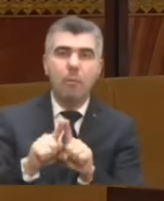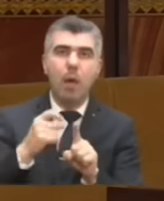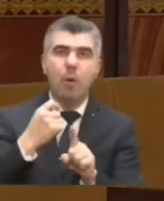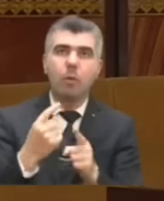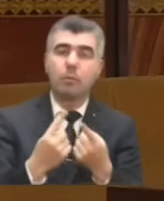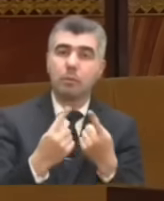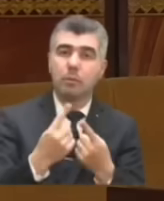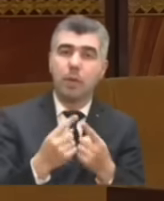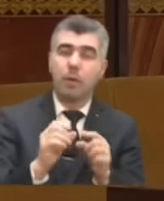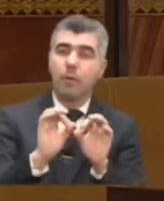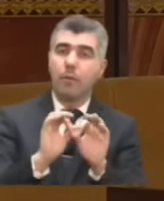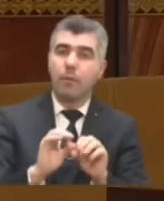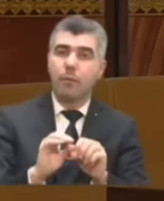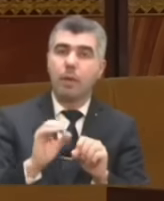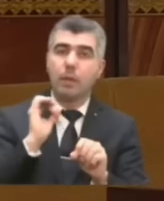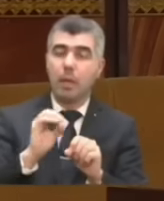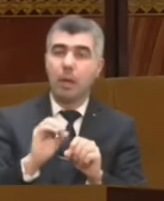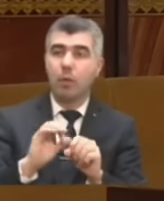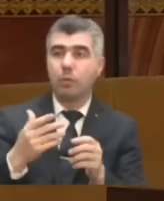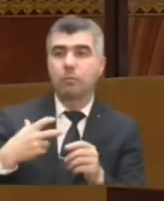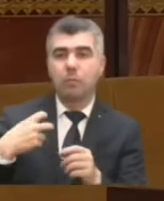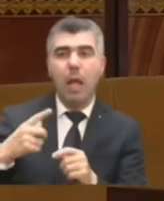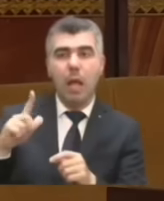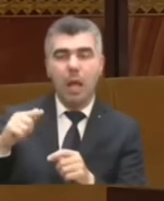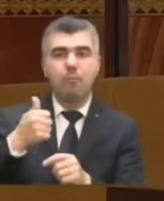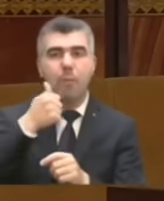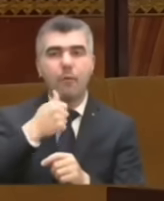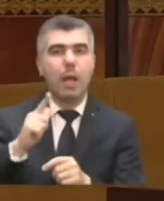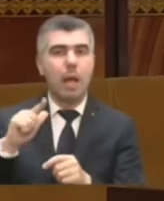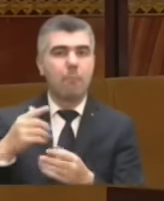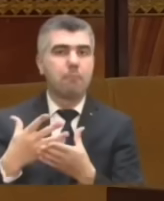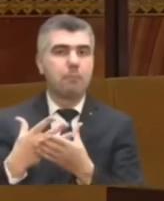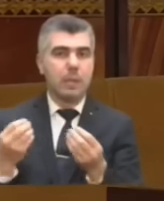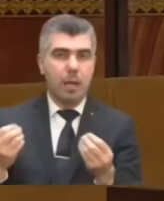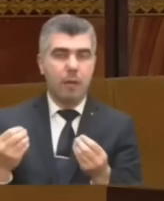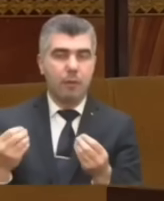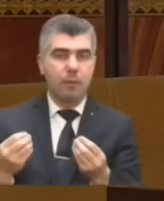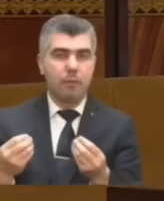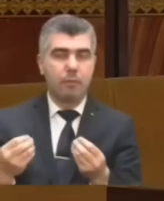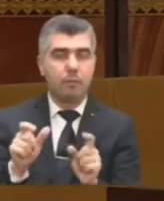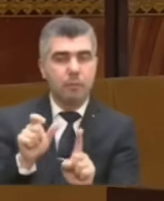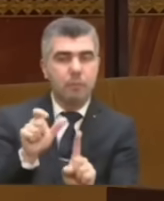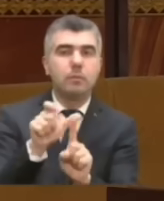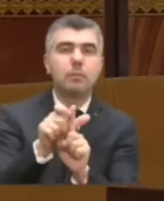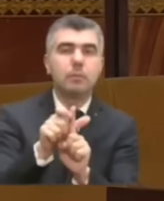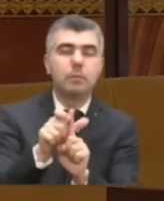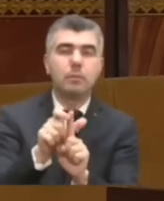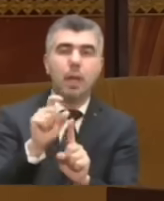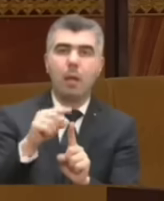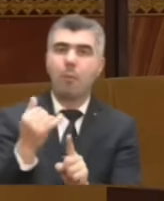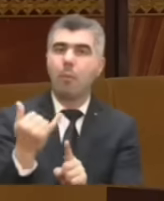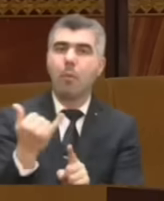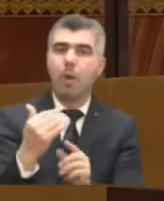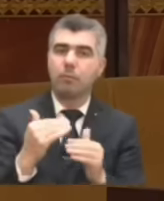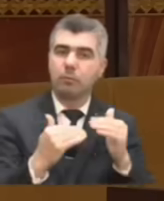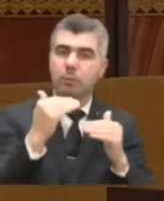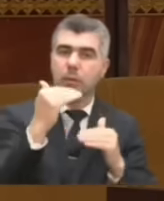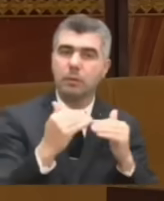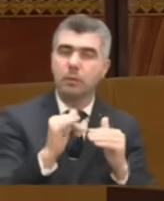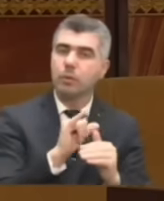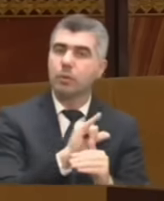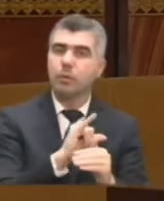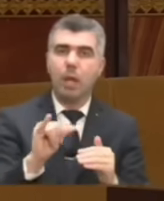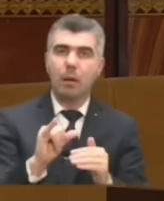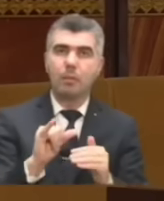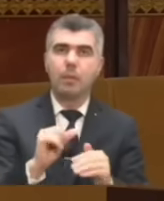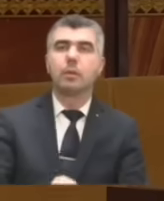كاينش، ولكن الأثرياء من هذا النوع هما كاينين، والظاهرة كتحتم عليكم تأطرها بدون مزايدات وبدون قول بأن هذا